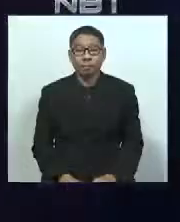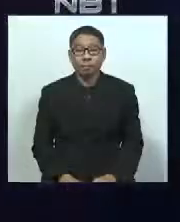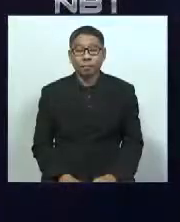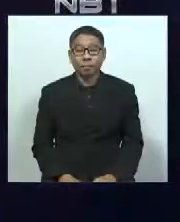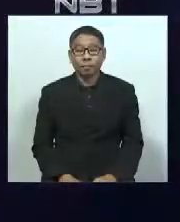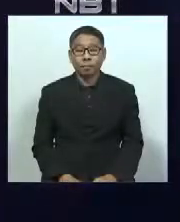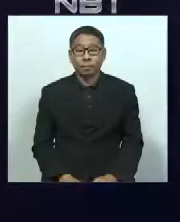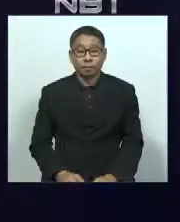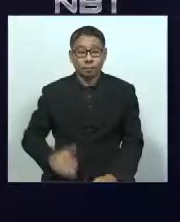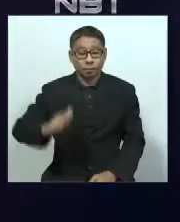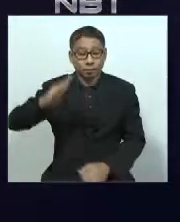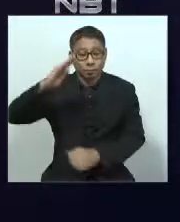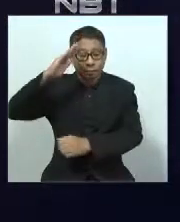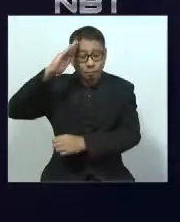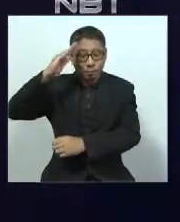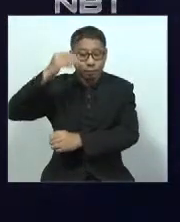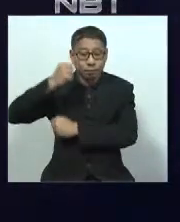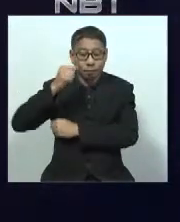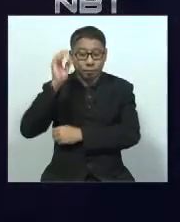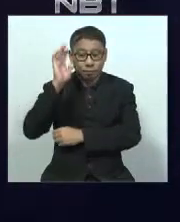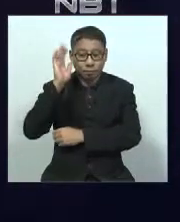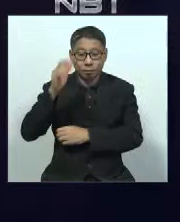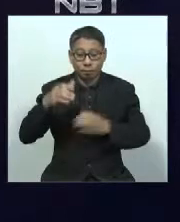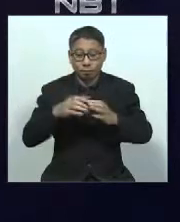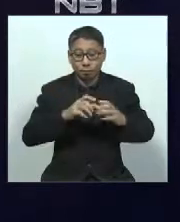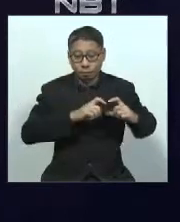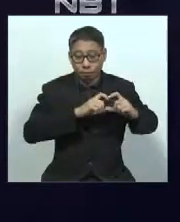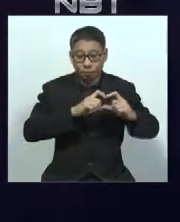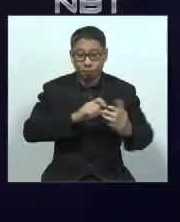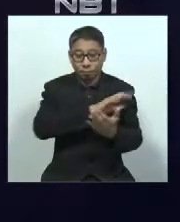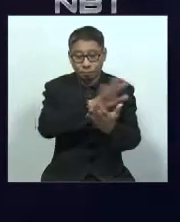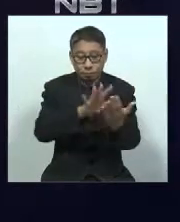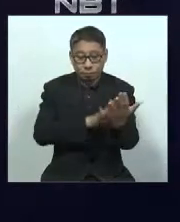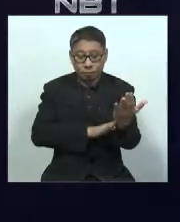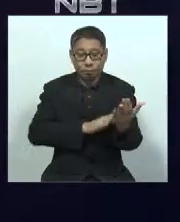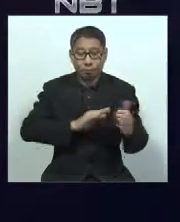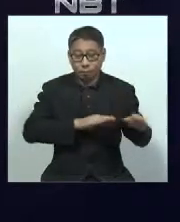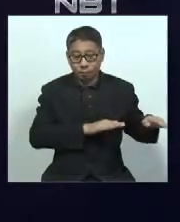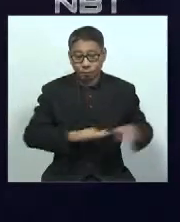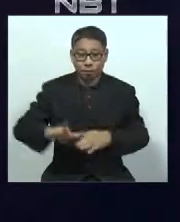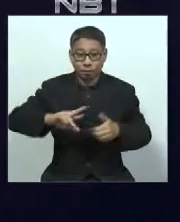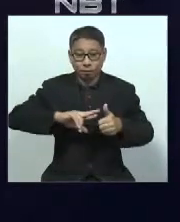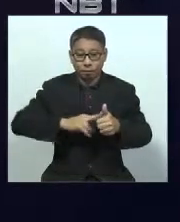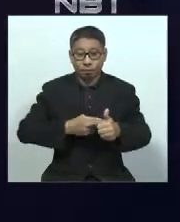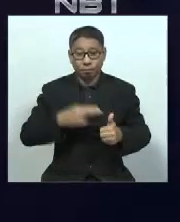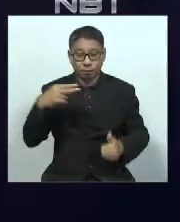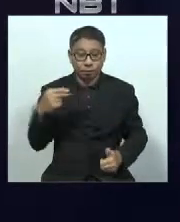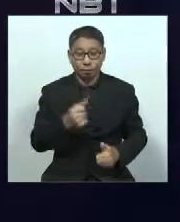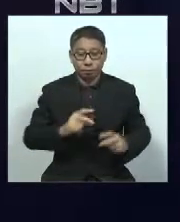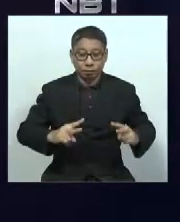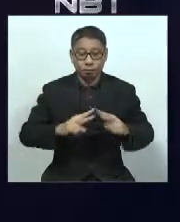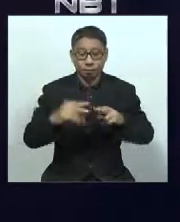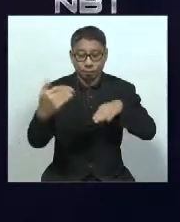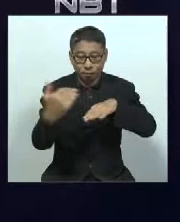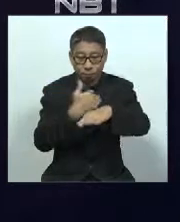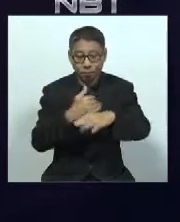ขณะที่พันเอกเศรษฐพงษ์มลิสุวรรณโฆษกพรรคภูมิใจไทยบอกว่าพร้อมเริ่มงานเพื่อประชาชนทันทีไม่ว่าจะเป็นกระทรวงคมนา